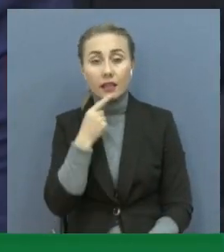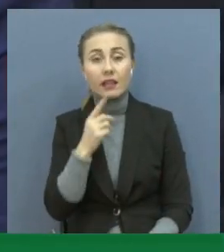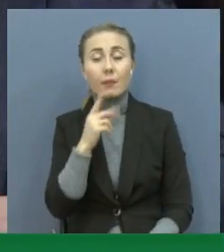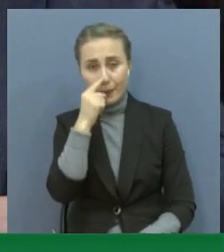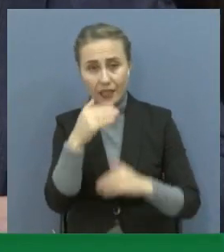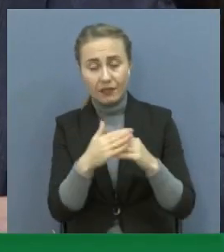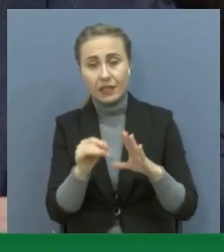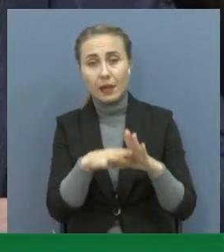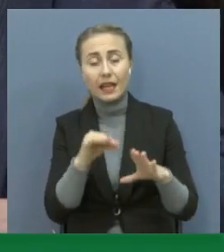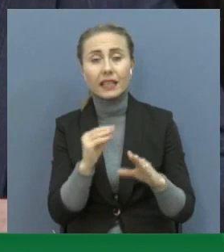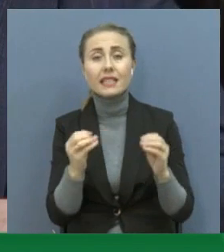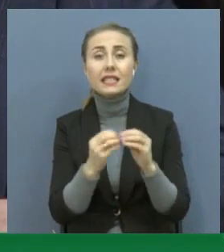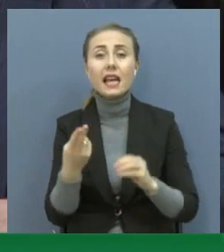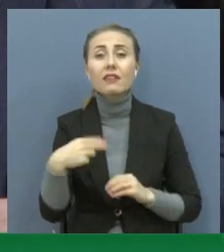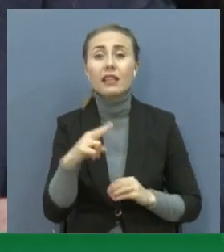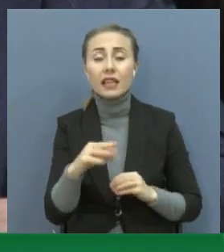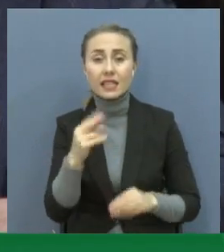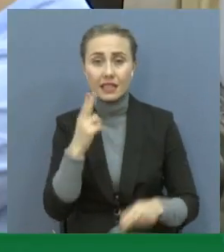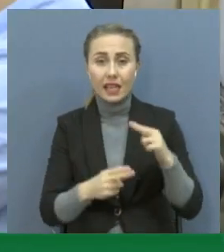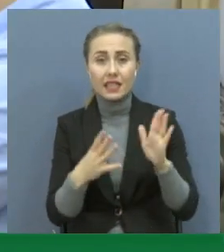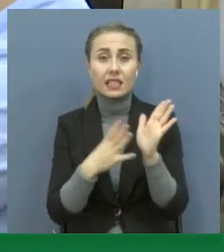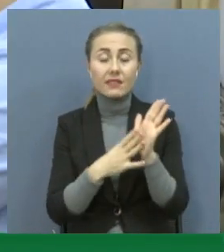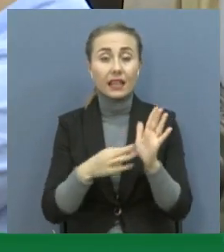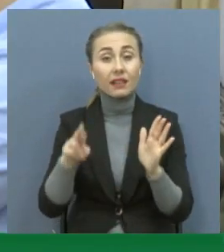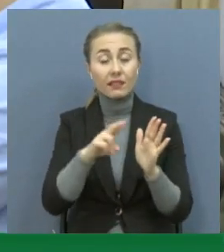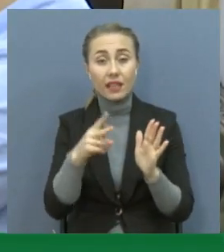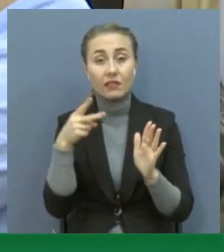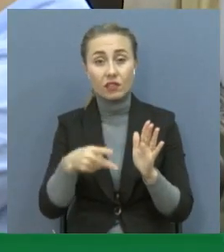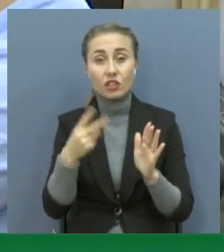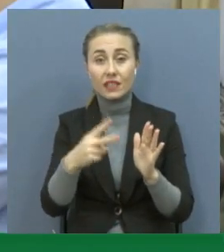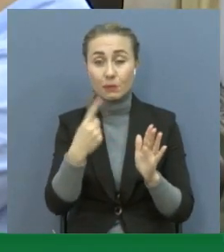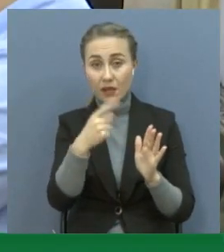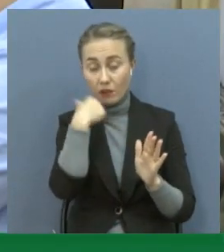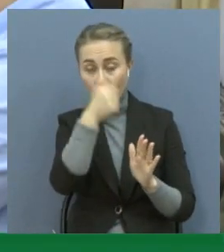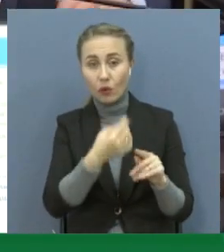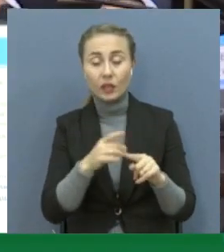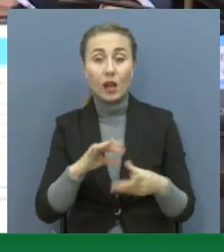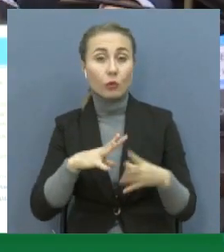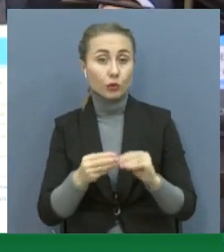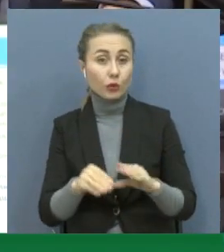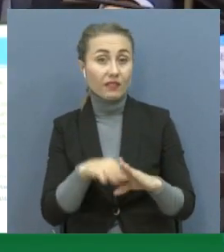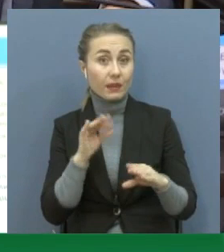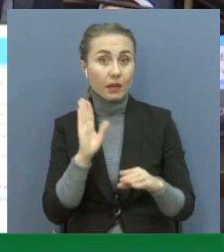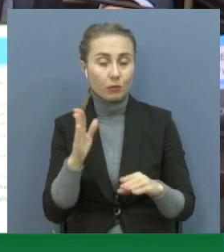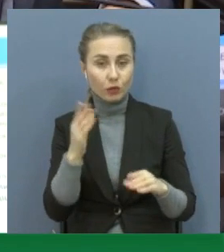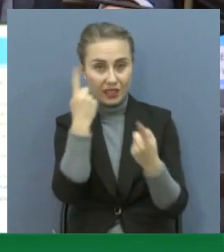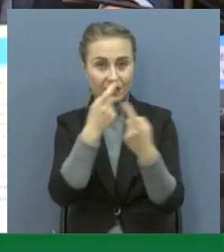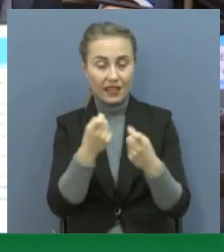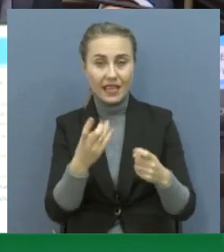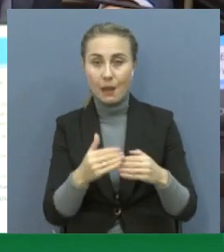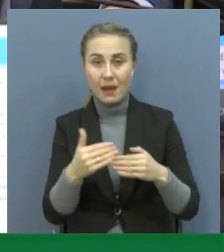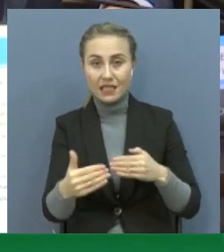агитация начнется 10 декабря и завершится 9 января 2021 года. Итоги выборов будут известны не